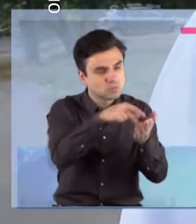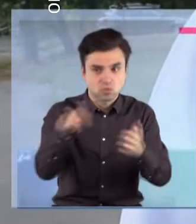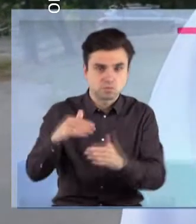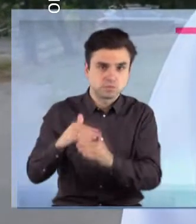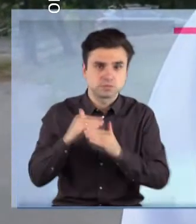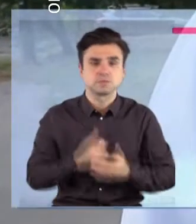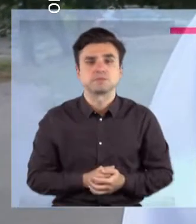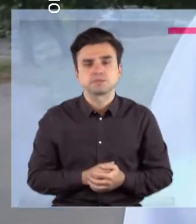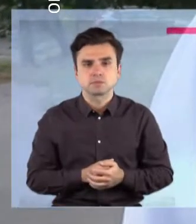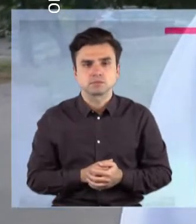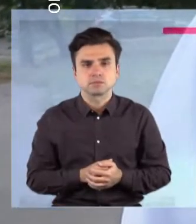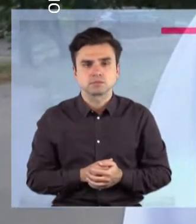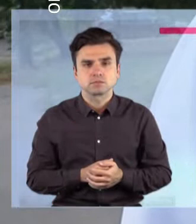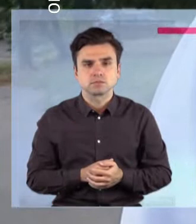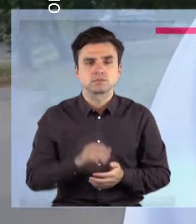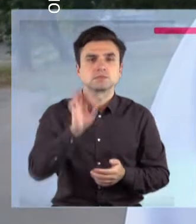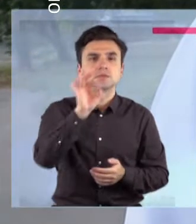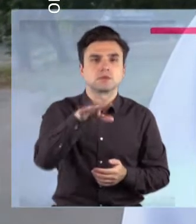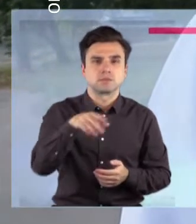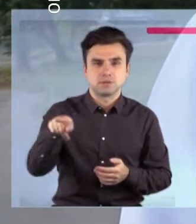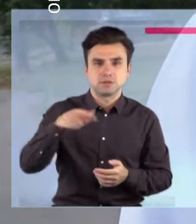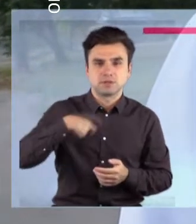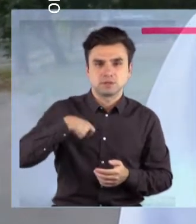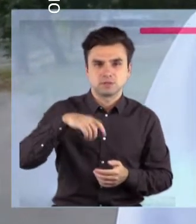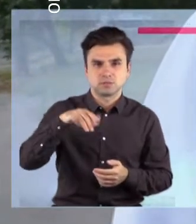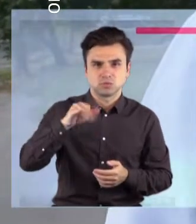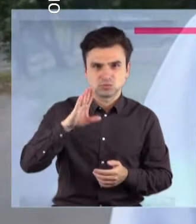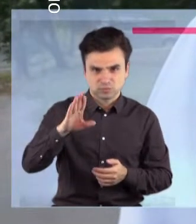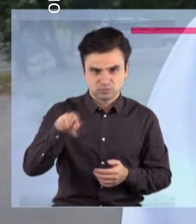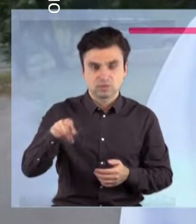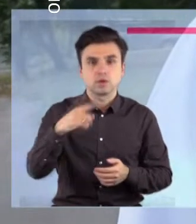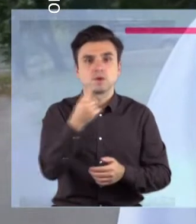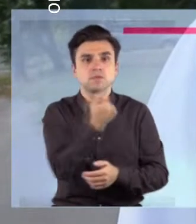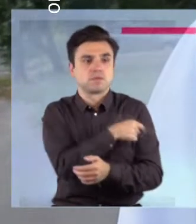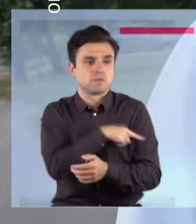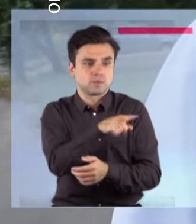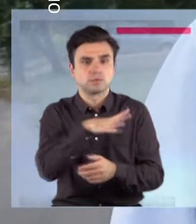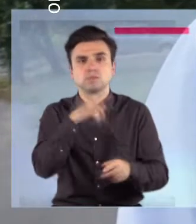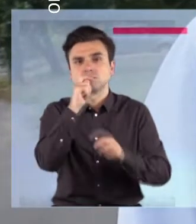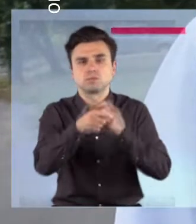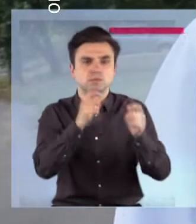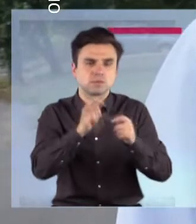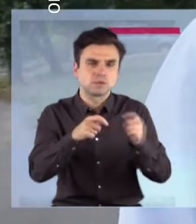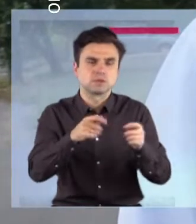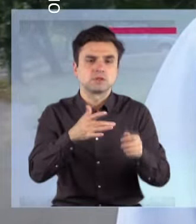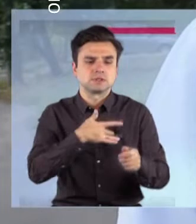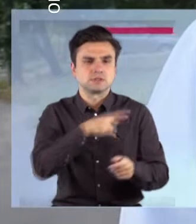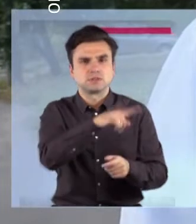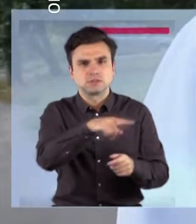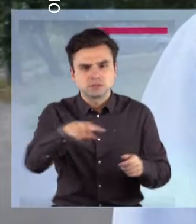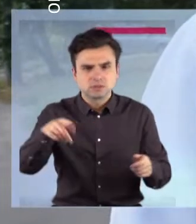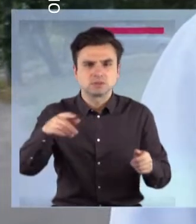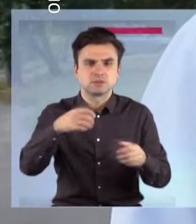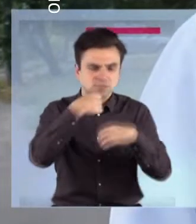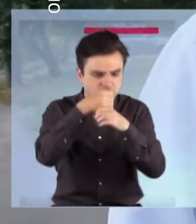щоденній діяльності, допомагає підвищити якість надання медичної допомоги та більш